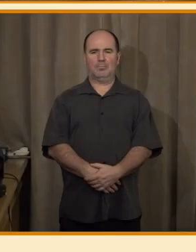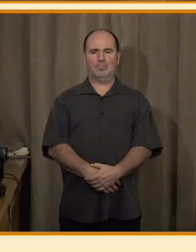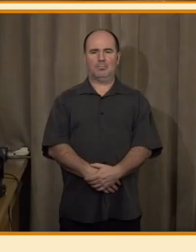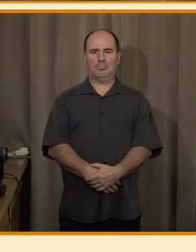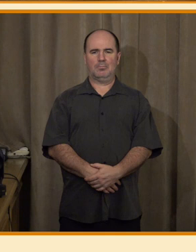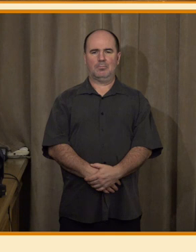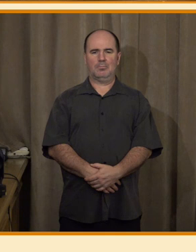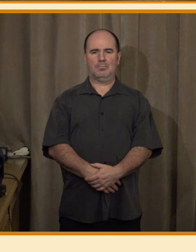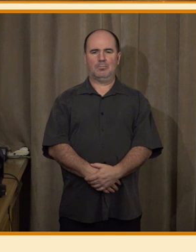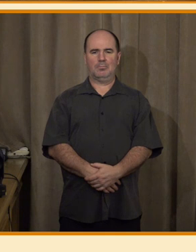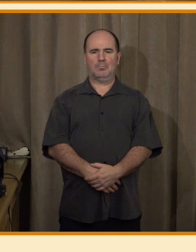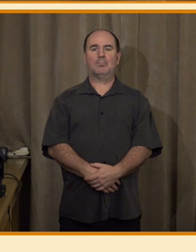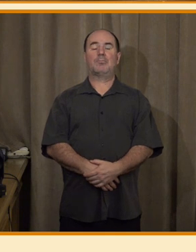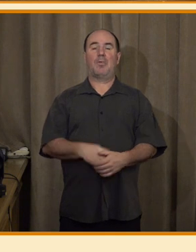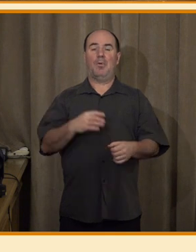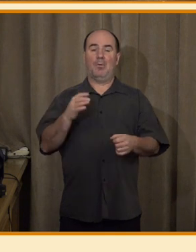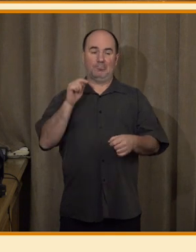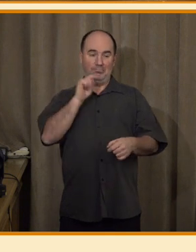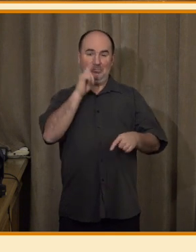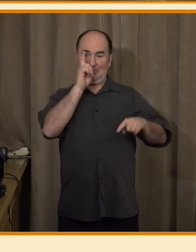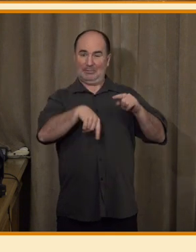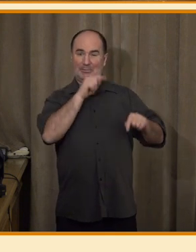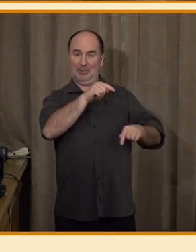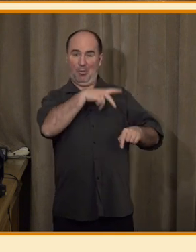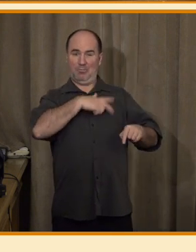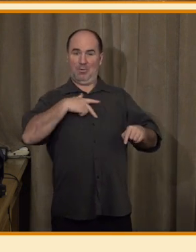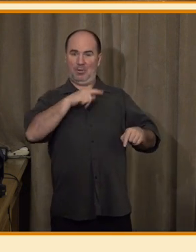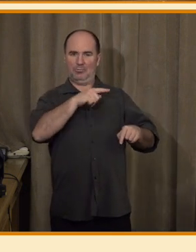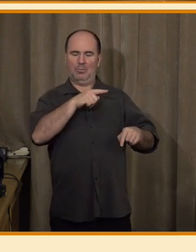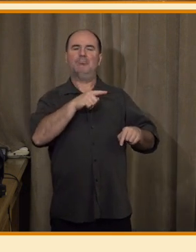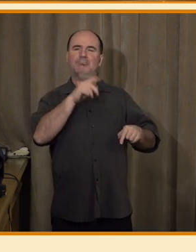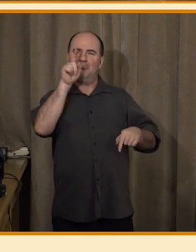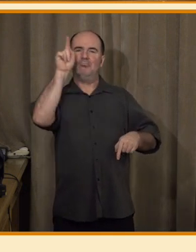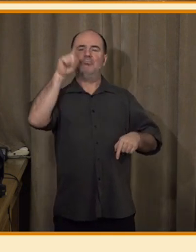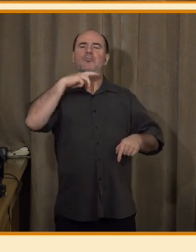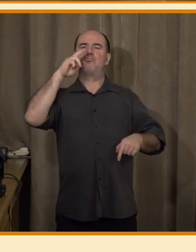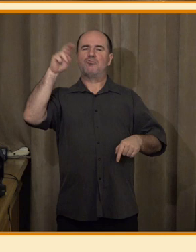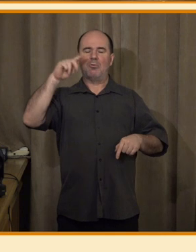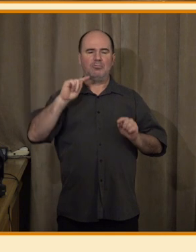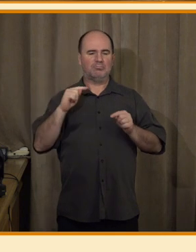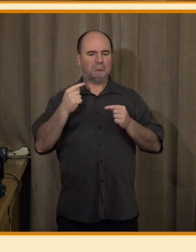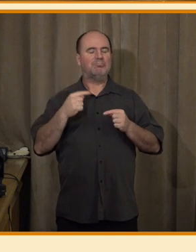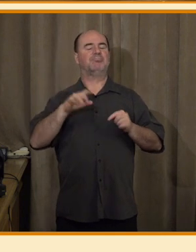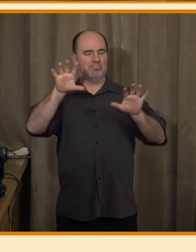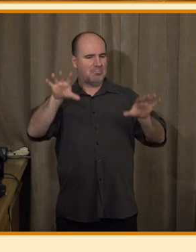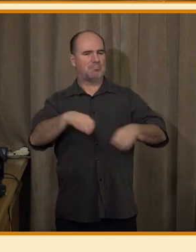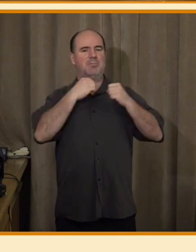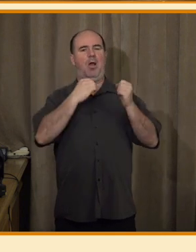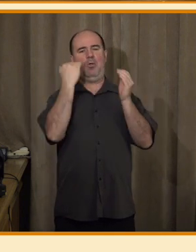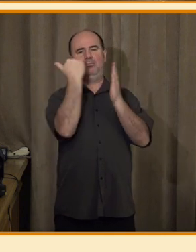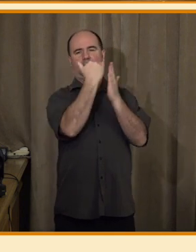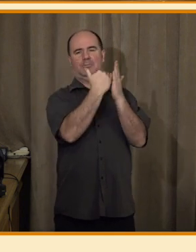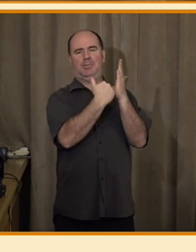Po těchto událostech byl v Norsku přijat nový zákon který je velice podobný